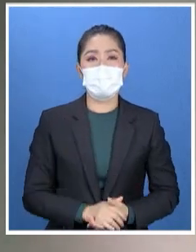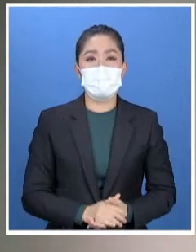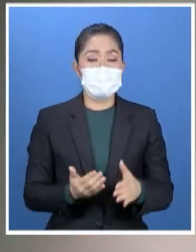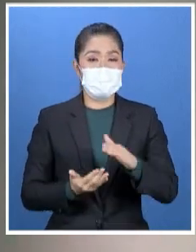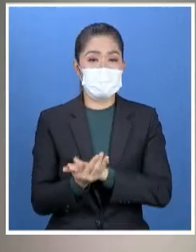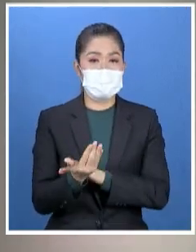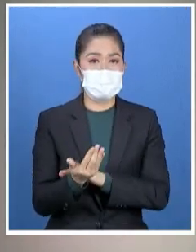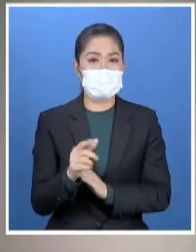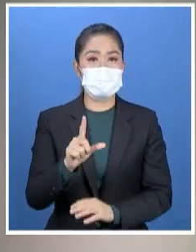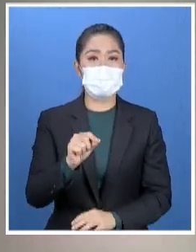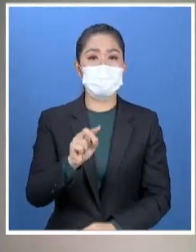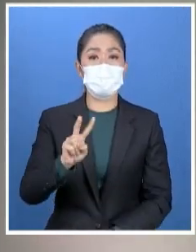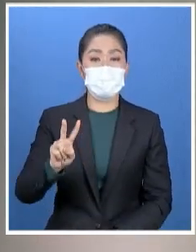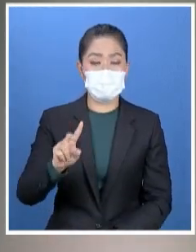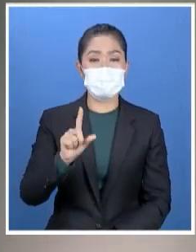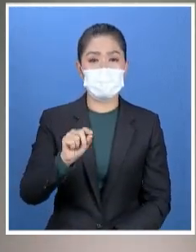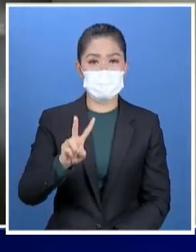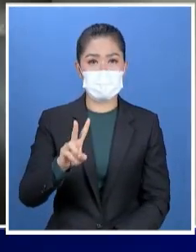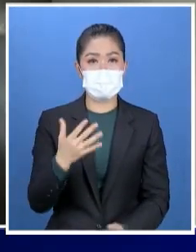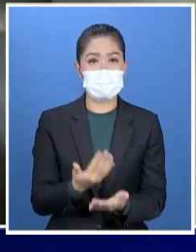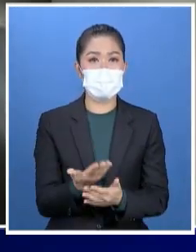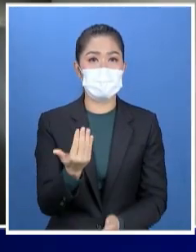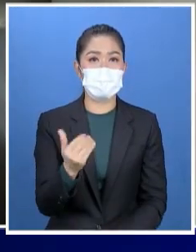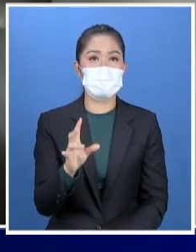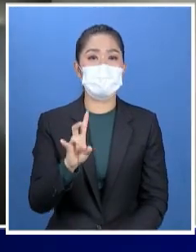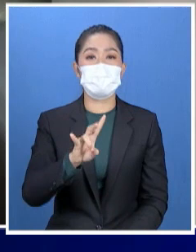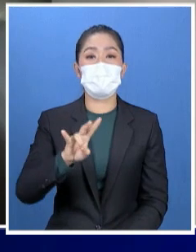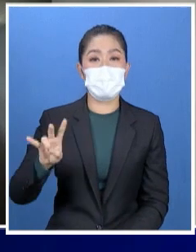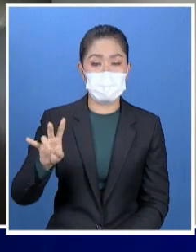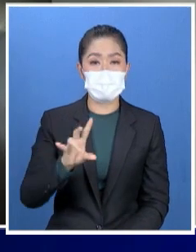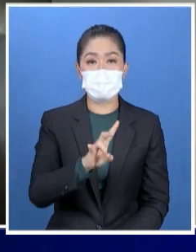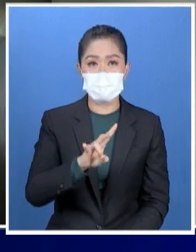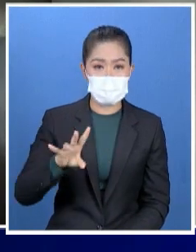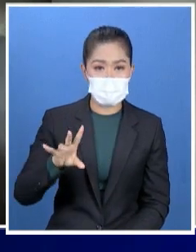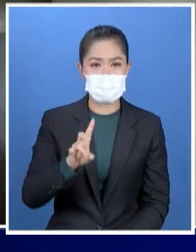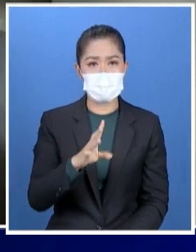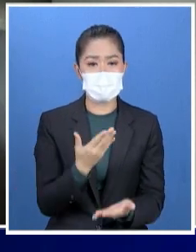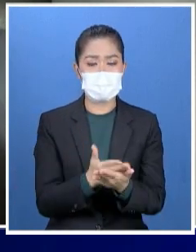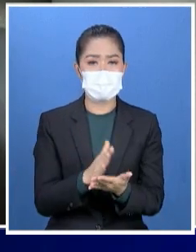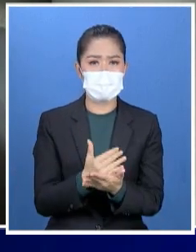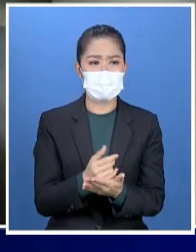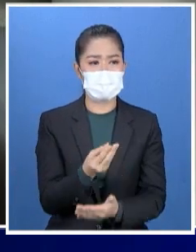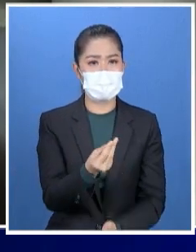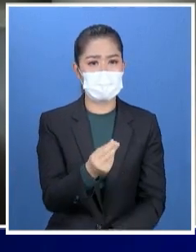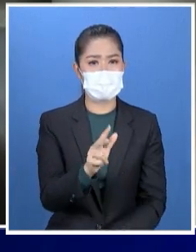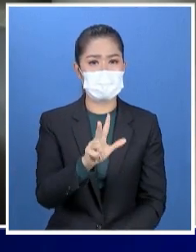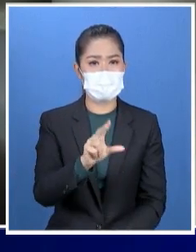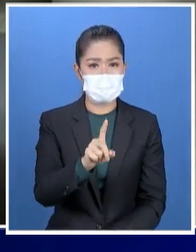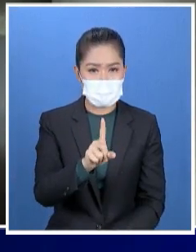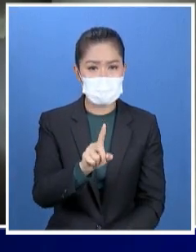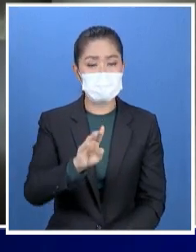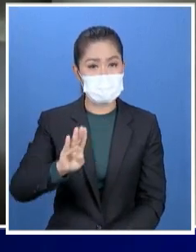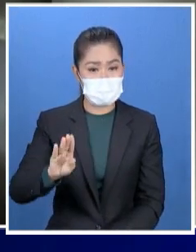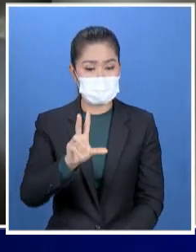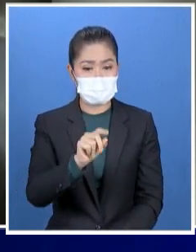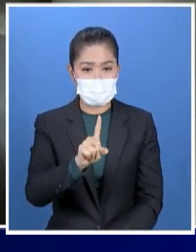าปริ้นไปทั้งหมด22แผ่นถูกเรียกเก็บ700บาทเฉลี่ยแผ่นหนึ่งนี่คือ31บาท